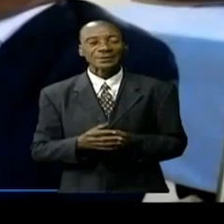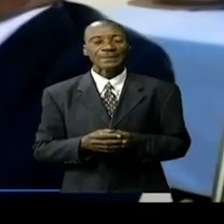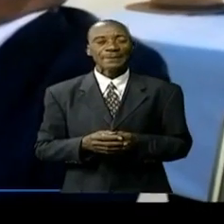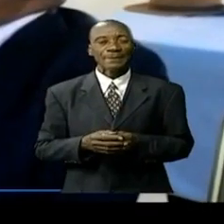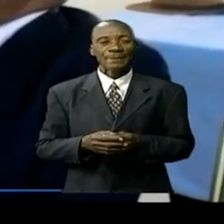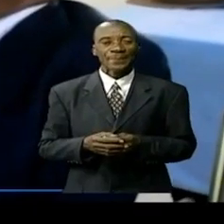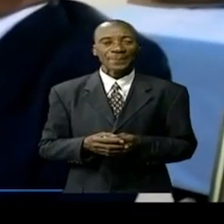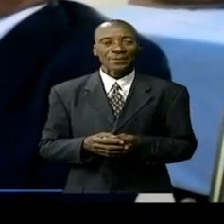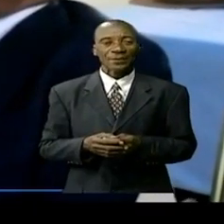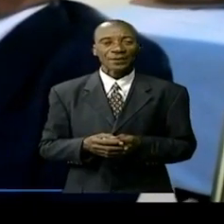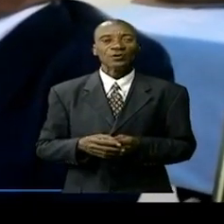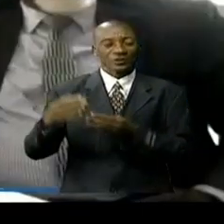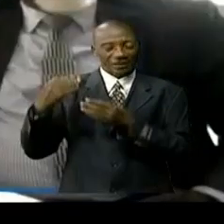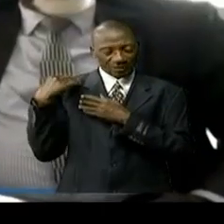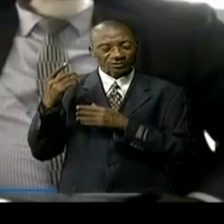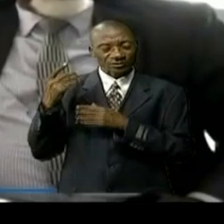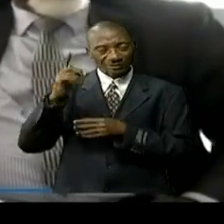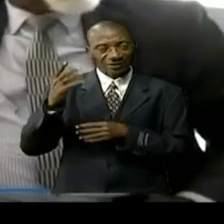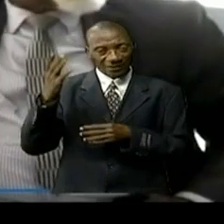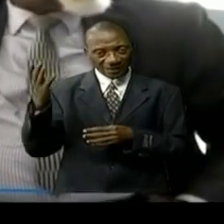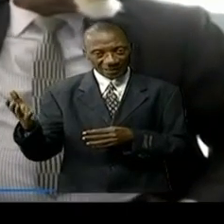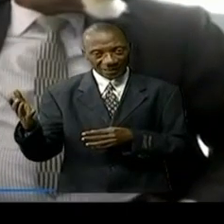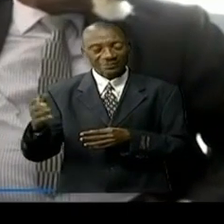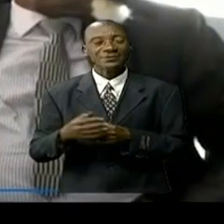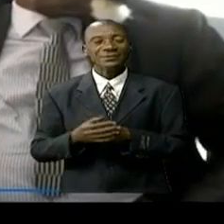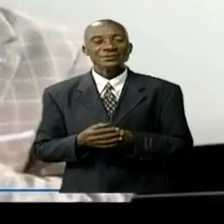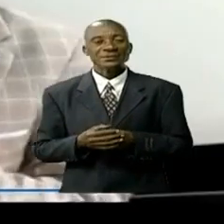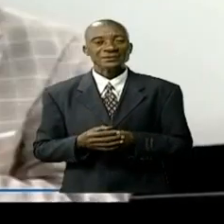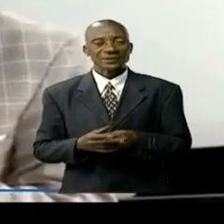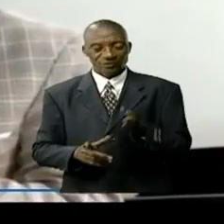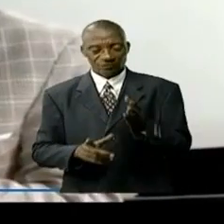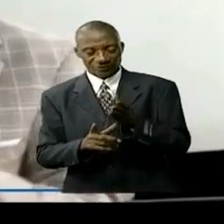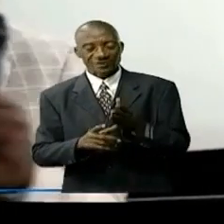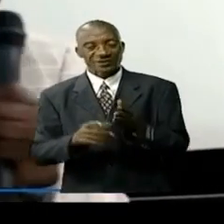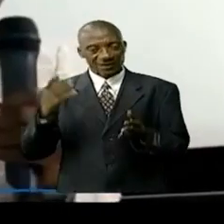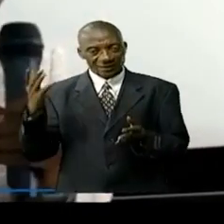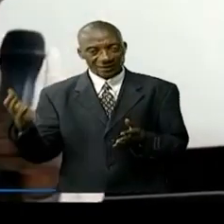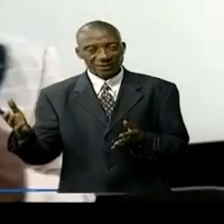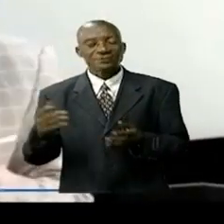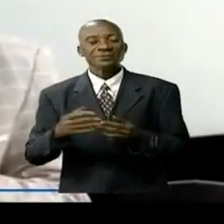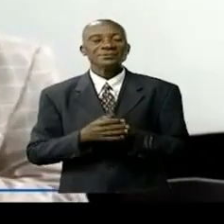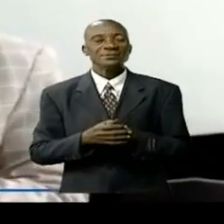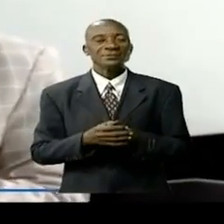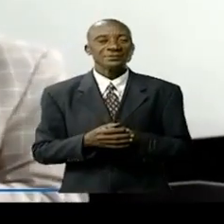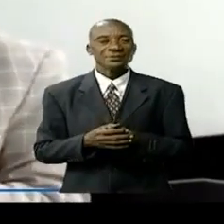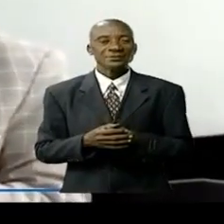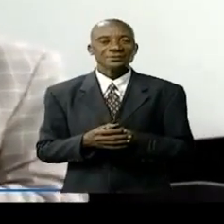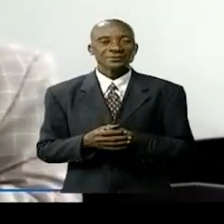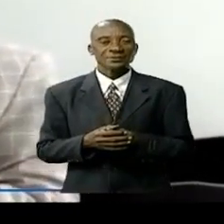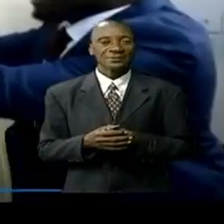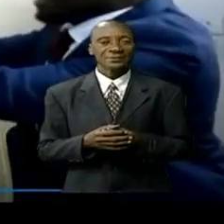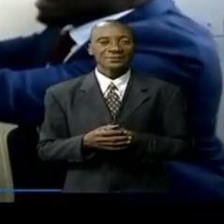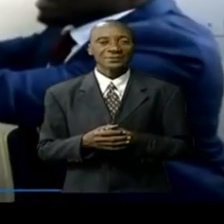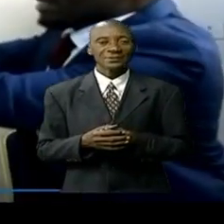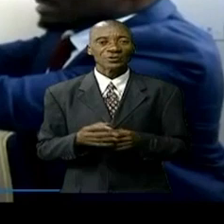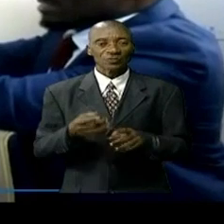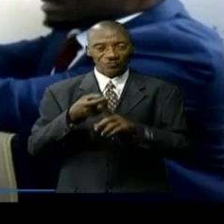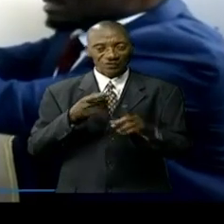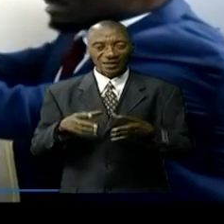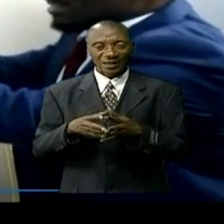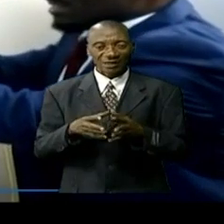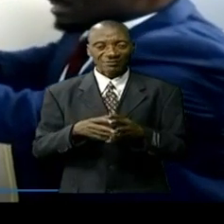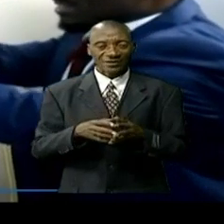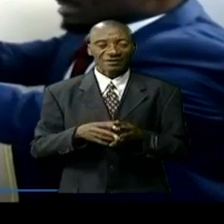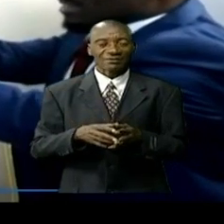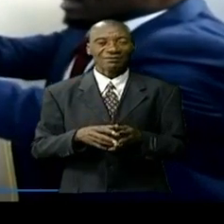délégué par les doyens d'âge, M. Chioubagal Achinja Ousmane et Maurice Chinyama Moudishi, délégué par l'administration centrale de la Fédération